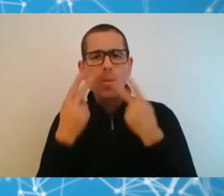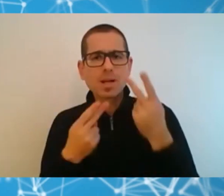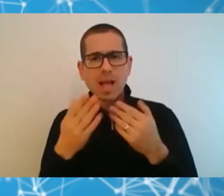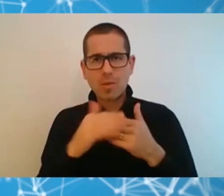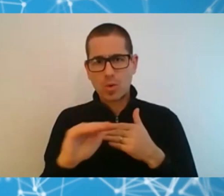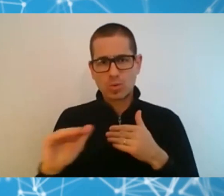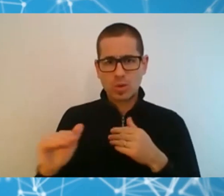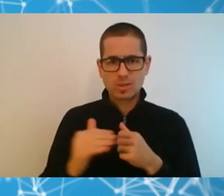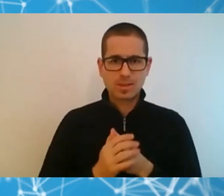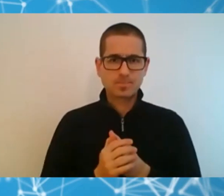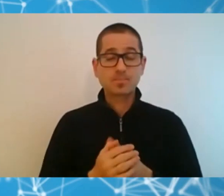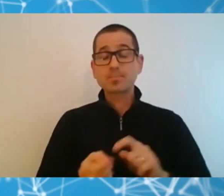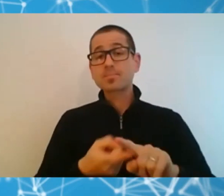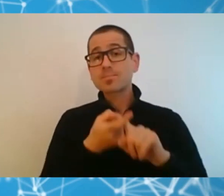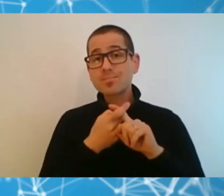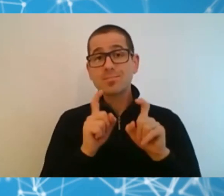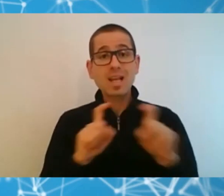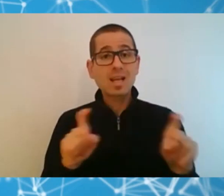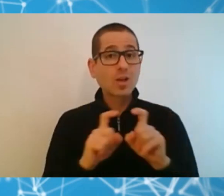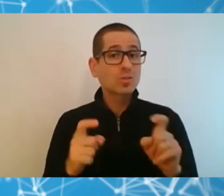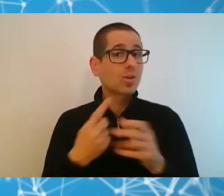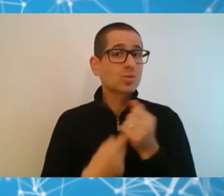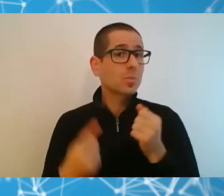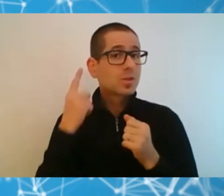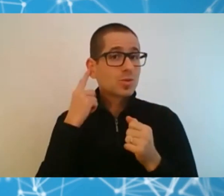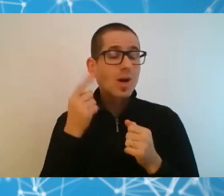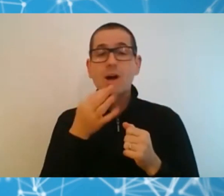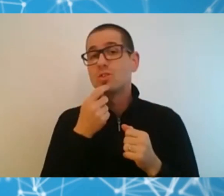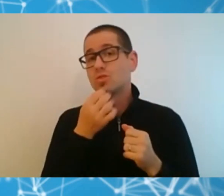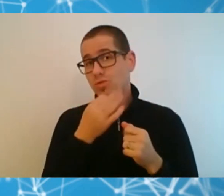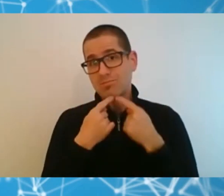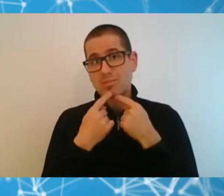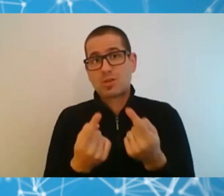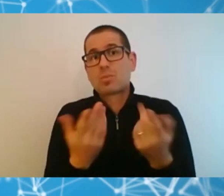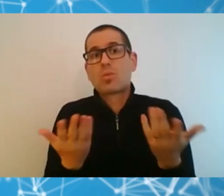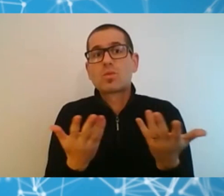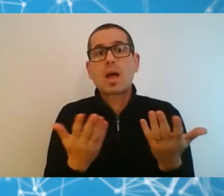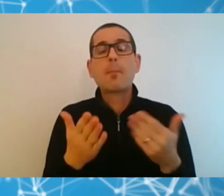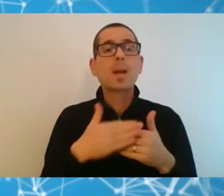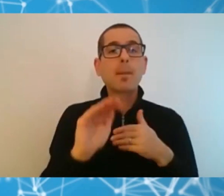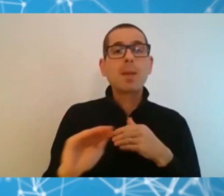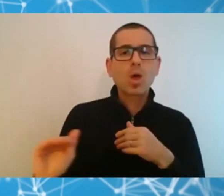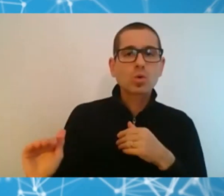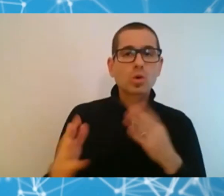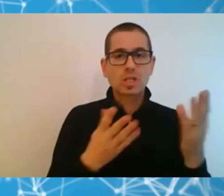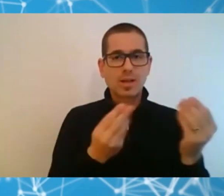je, kakšen je razlog izgube sluha. Če rečemo, da pri malih otročkih